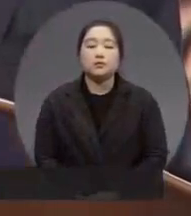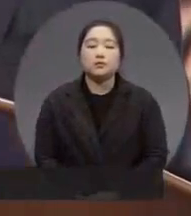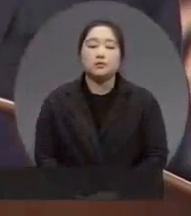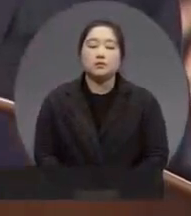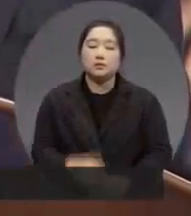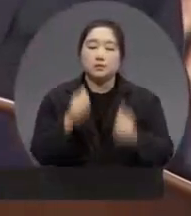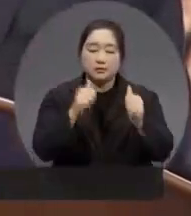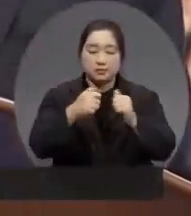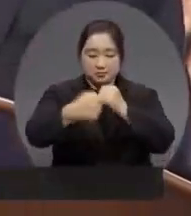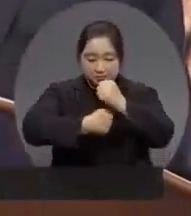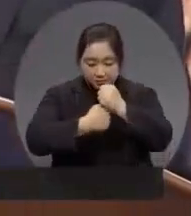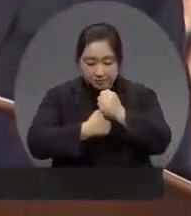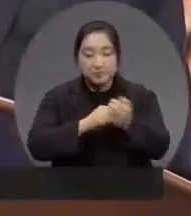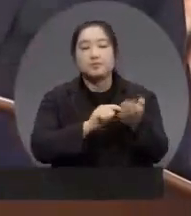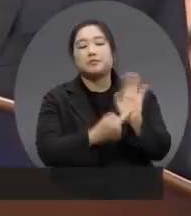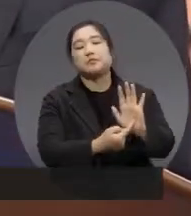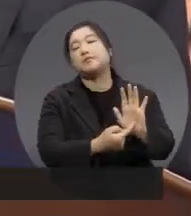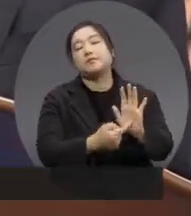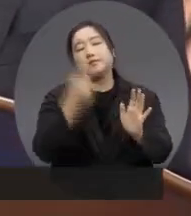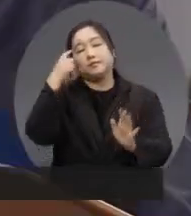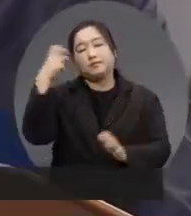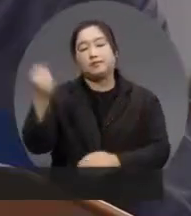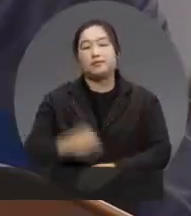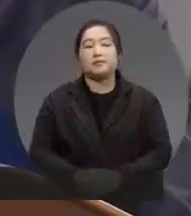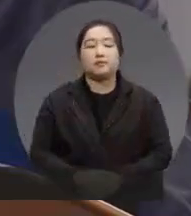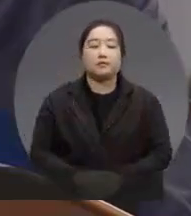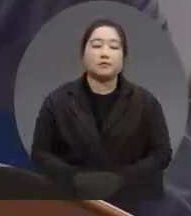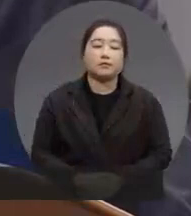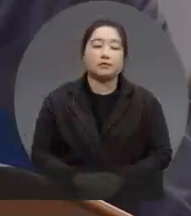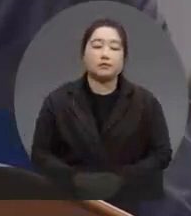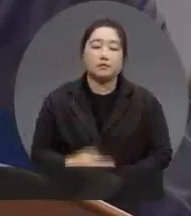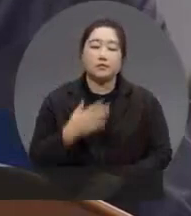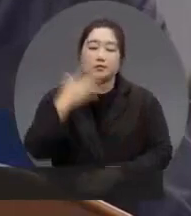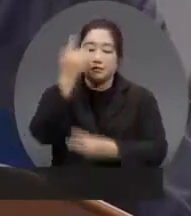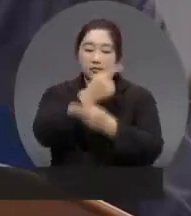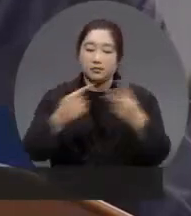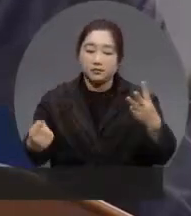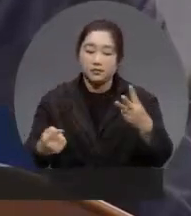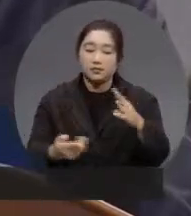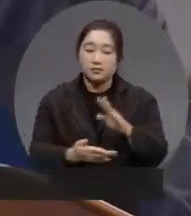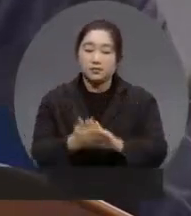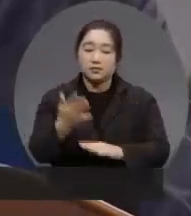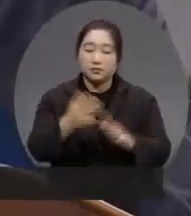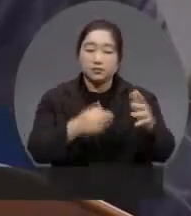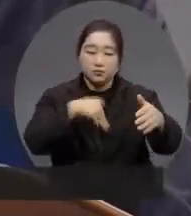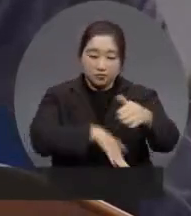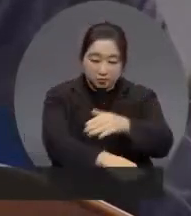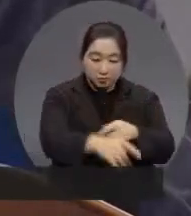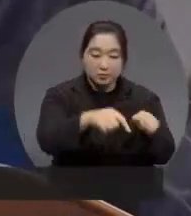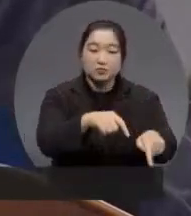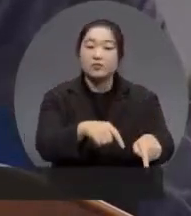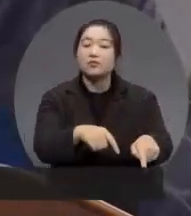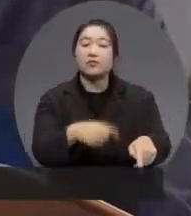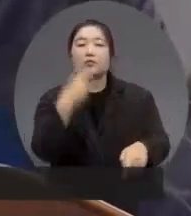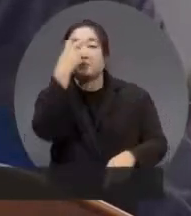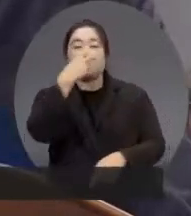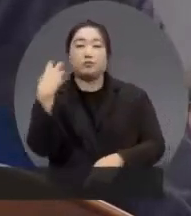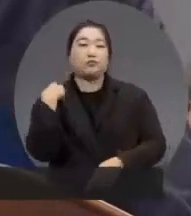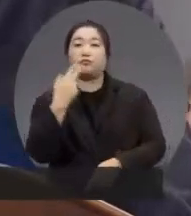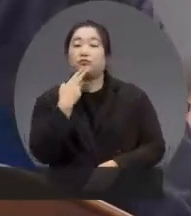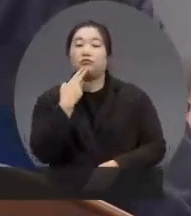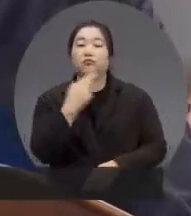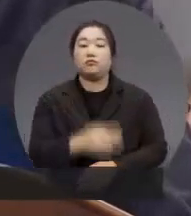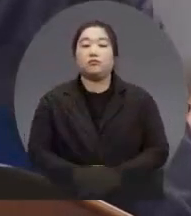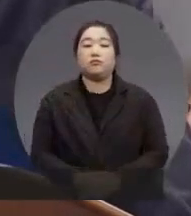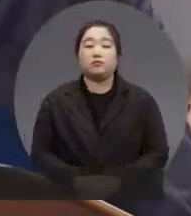검찰 수사를 통해서 밝혀질 일이라고 생각합니다. 저희 청주시는 그 시설에 대한 관리